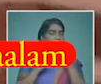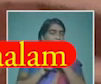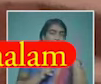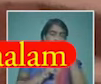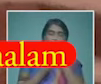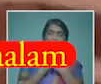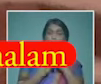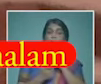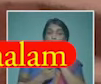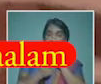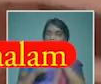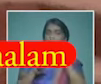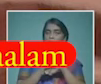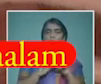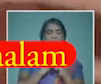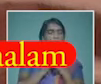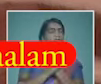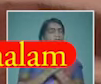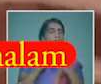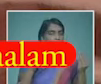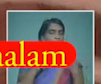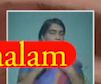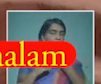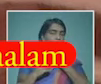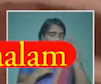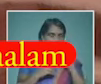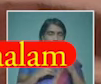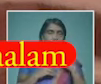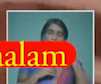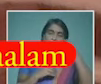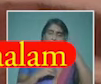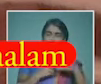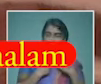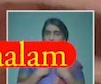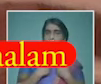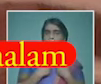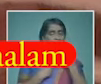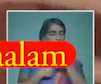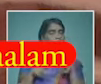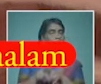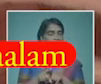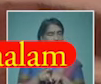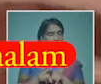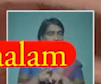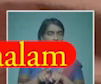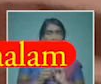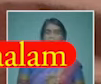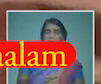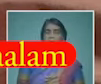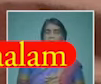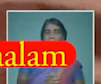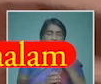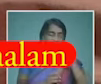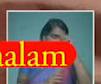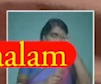சுமூகமாக தீர்க்கலாம் என்று நம்புகின்றேன். அதே போல இந்துக்களோ தமிழ் மக்களோ பௌத்த மதத்திற்கு எதிரானவர்கள் அல்ல என்றால்,